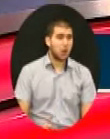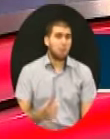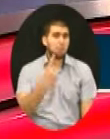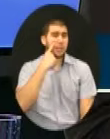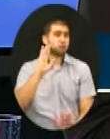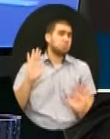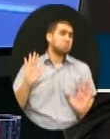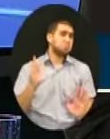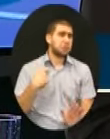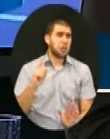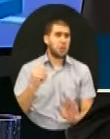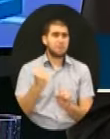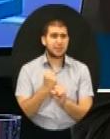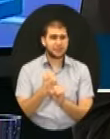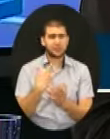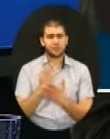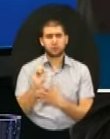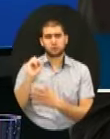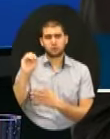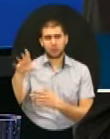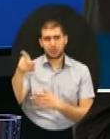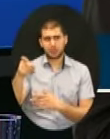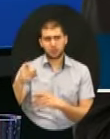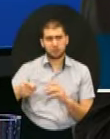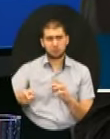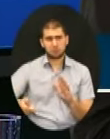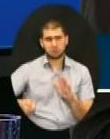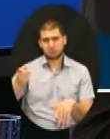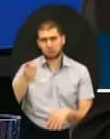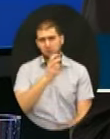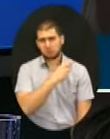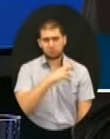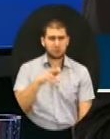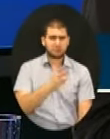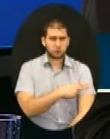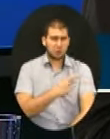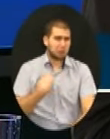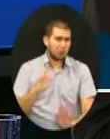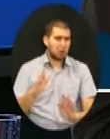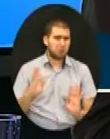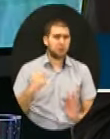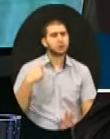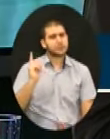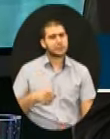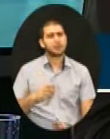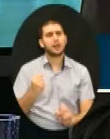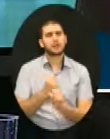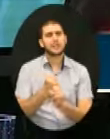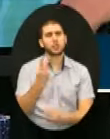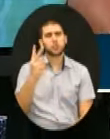אני לא מתעסק בזה, העברתי את זה לממונים, ממש לא מעסיק אותי, נדמה לי שאנחנו צריכים דווקא להתעסק